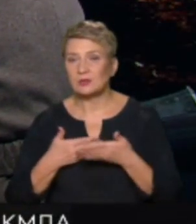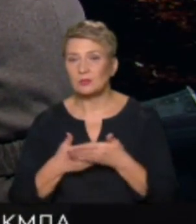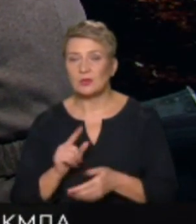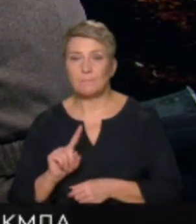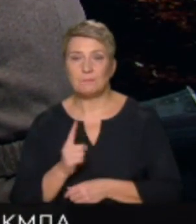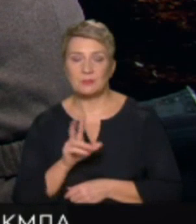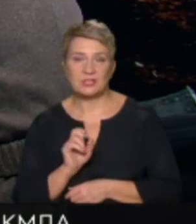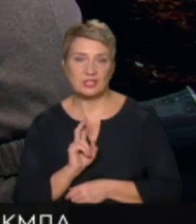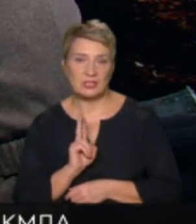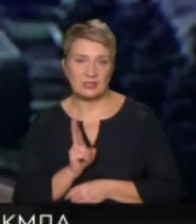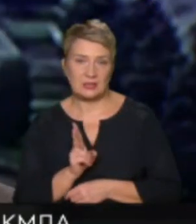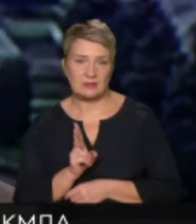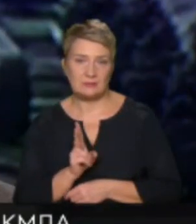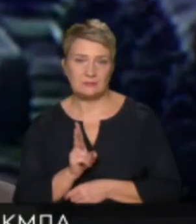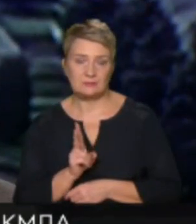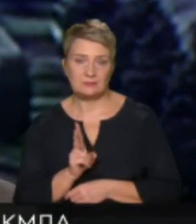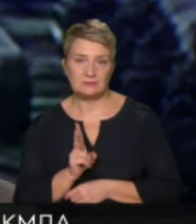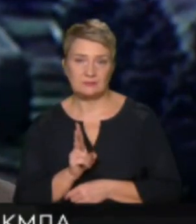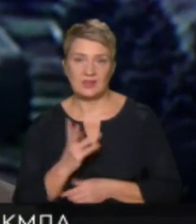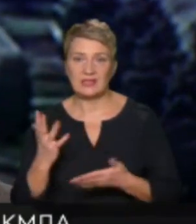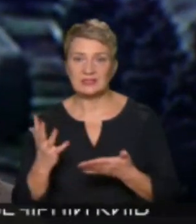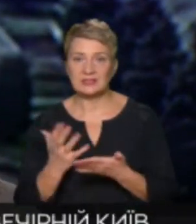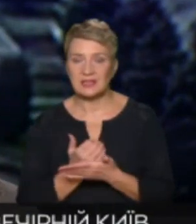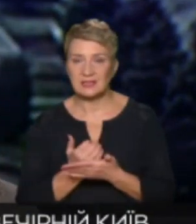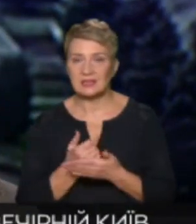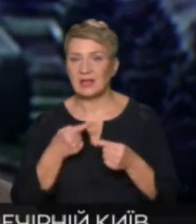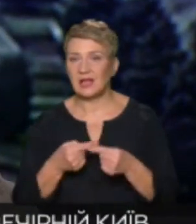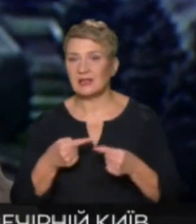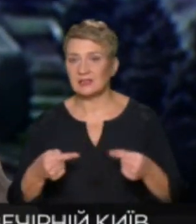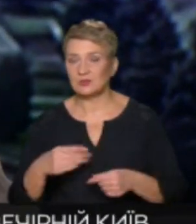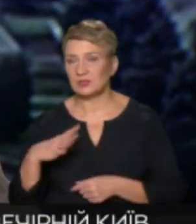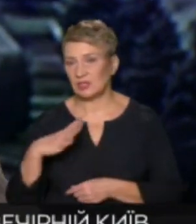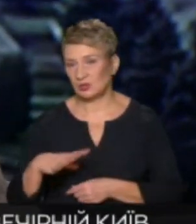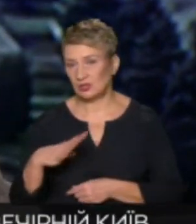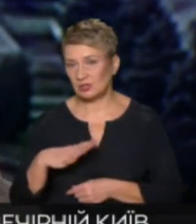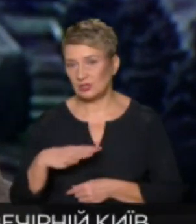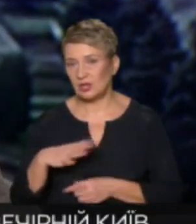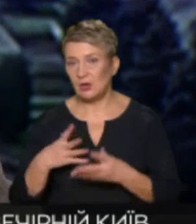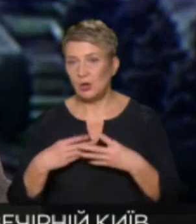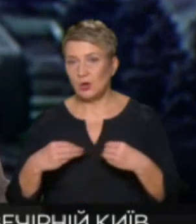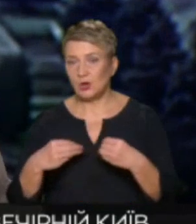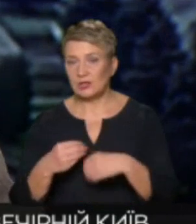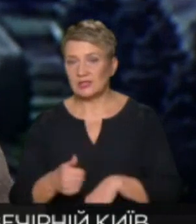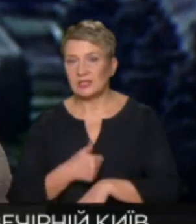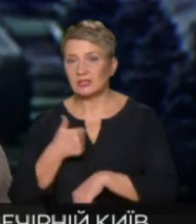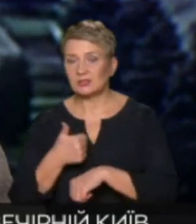як знайти в собі ресурс, очікувати, бо родина – це таки основа